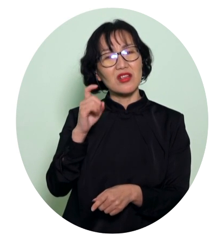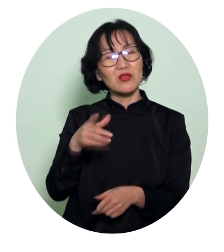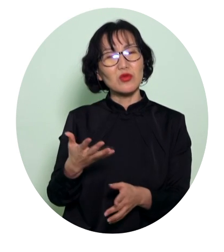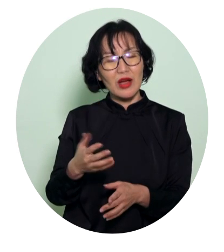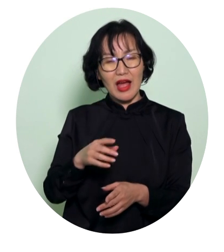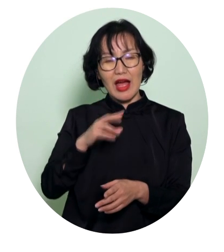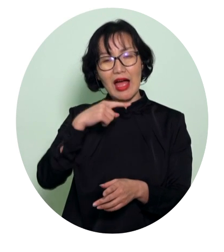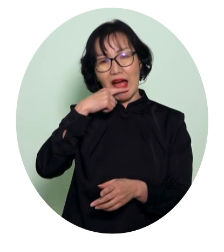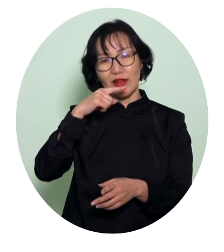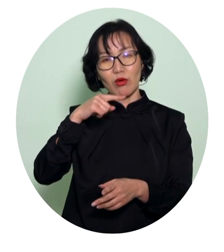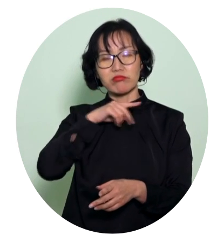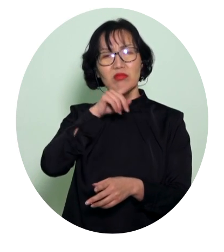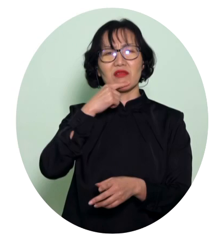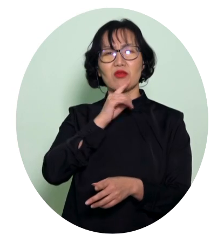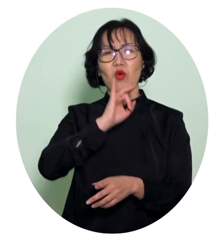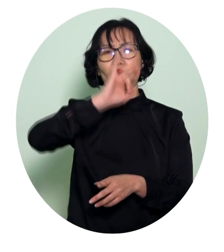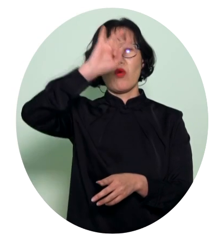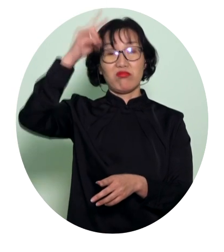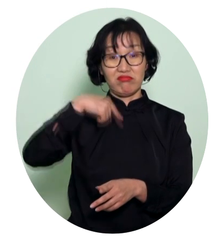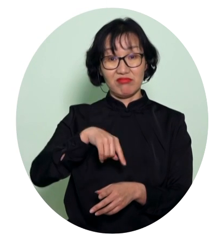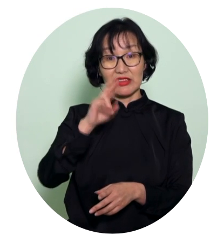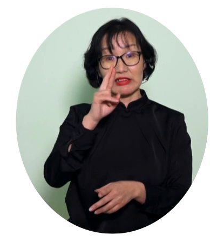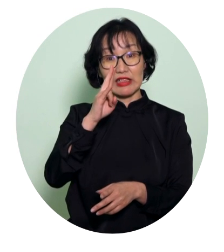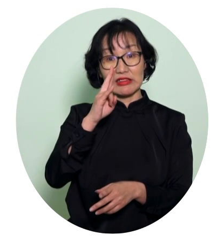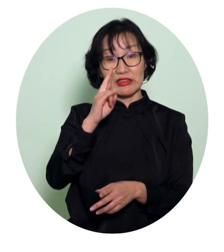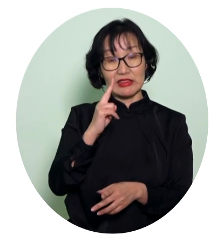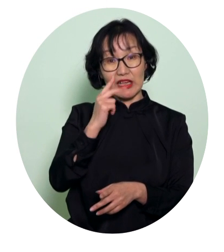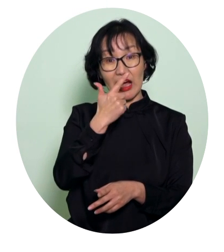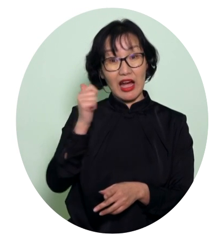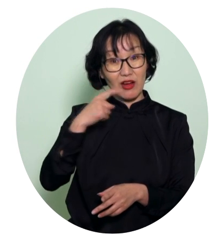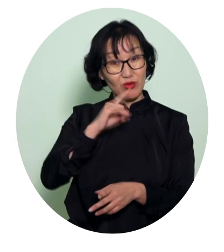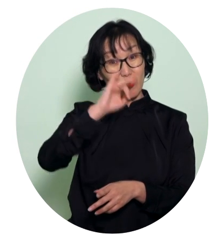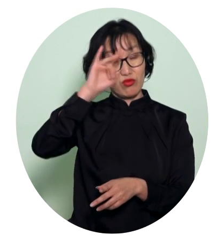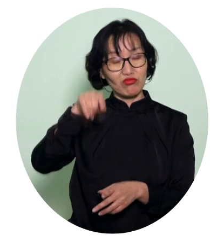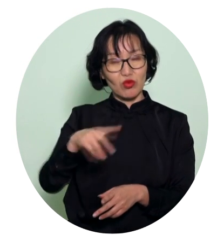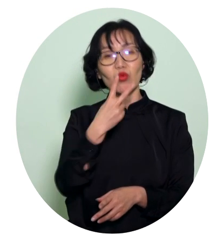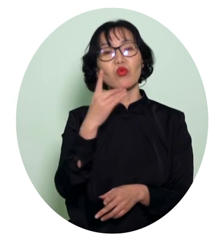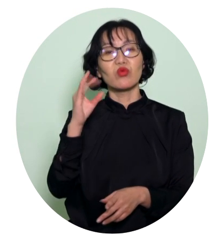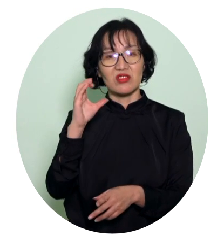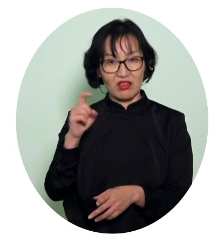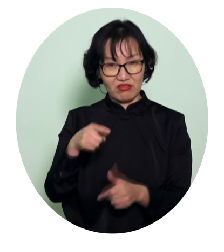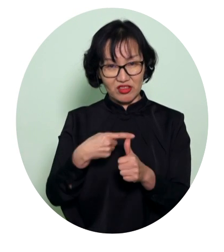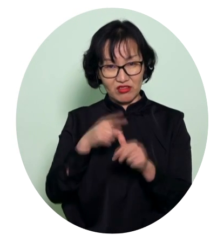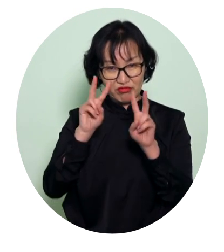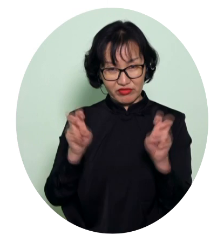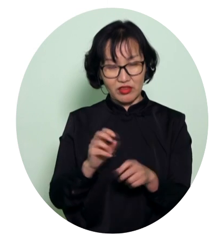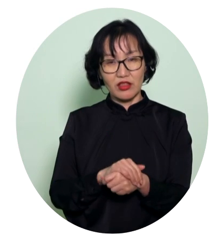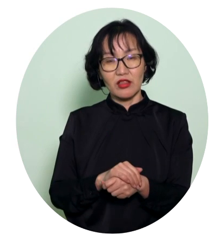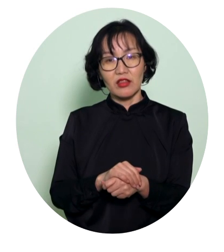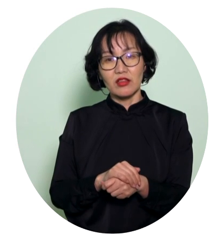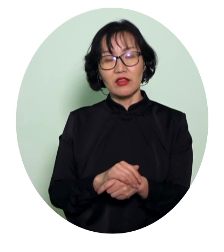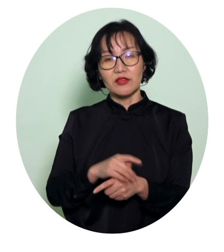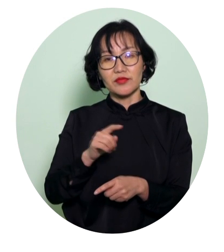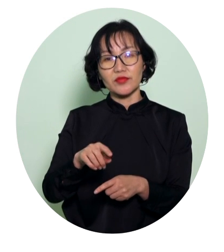мэт хөхтөнөн дуурахыг хэлдэг байна. За гүү тэгвэл янцгаж дуурсан байна. Тилүүлэх.